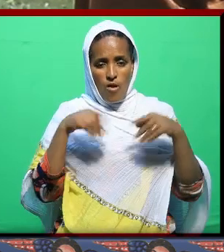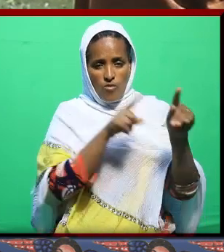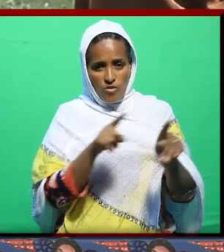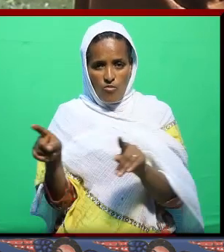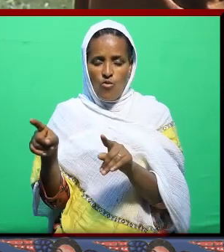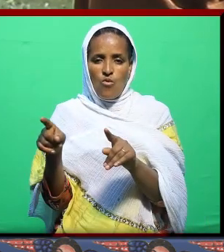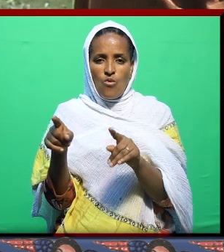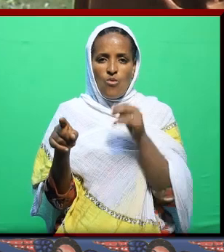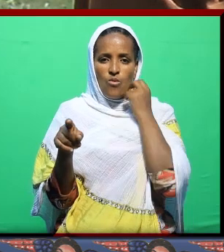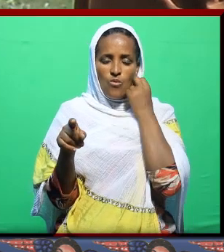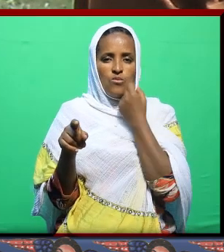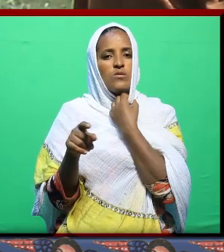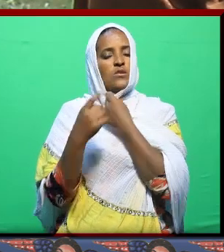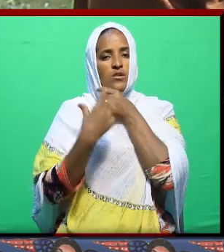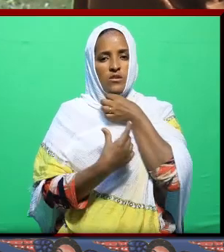ተቀባዩ ደግሞ